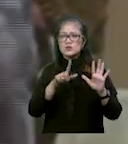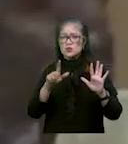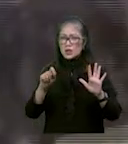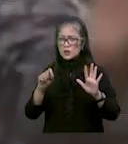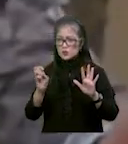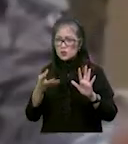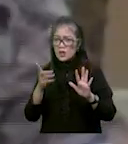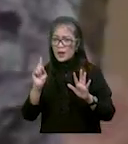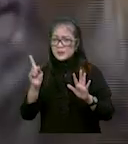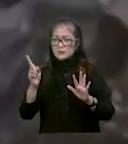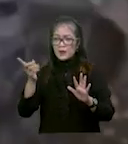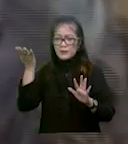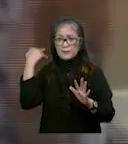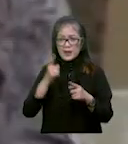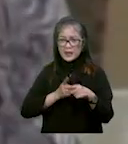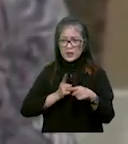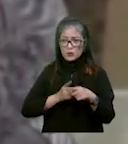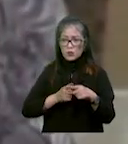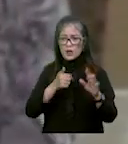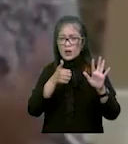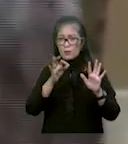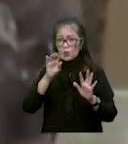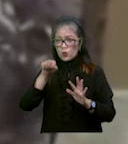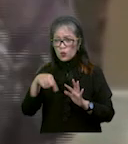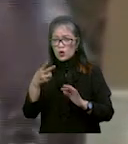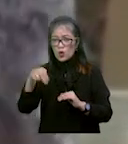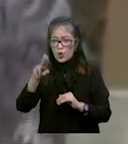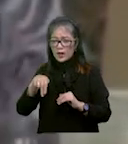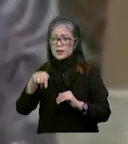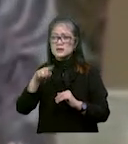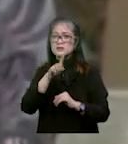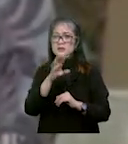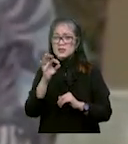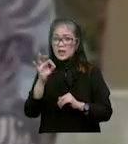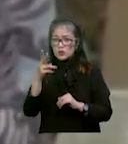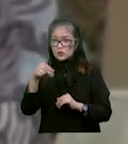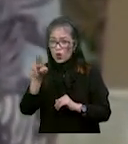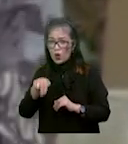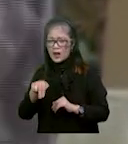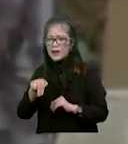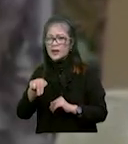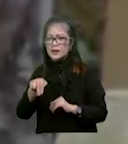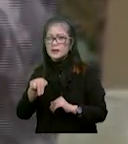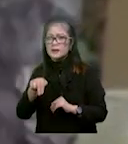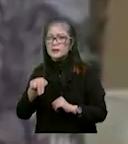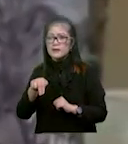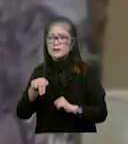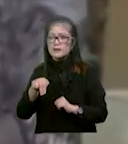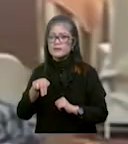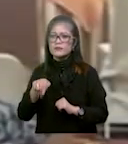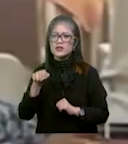dulu hitungannya 60 Dolar sekarang 100 dolar Bagaimana